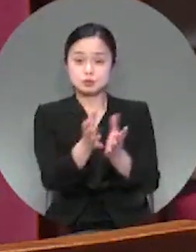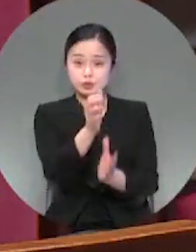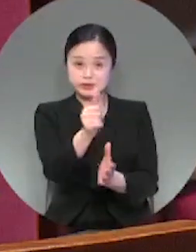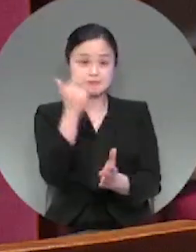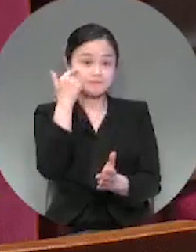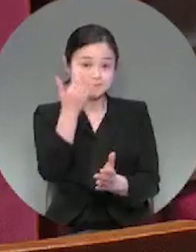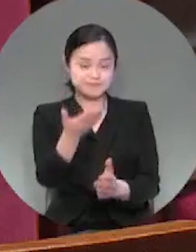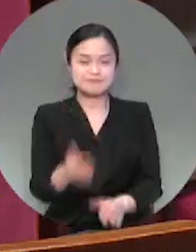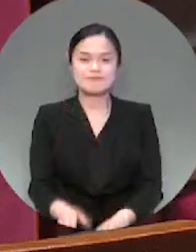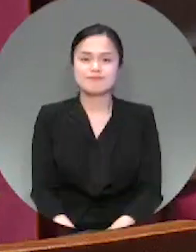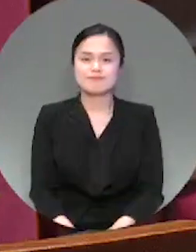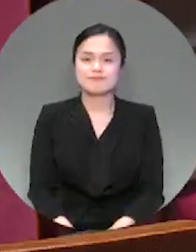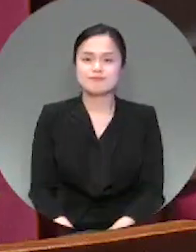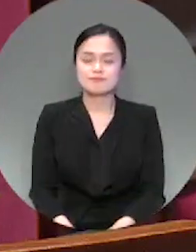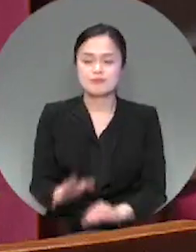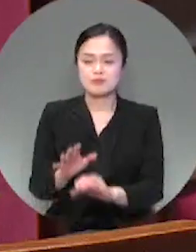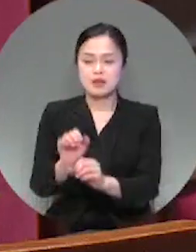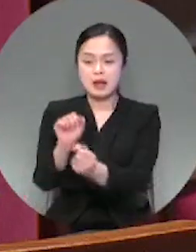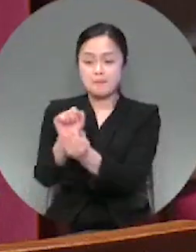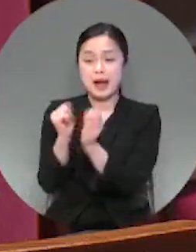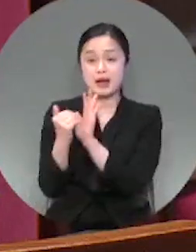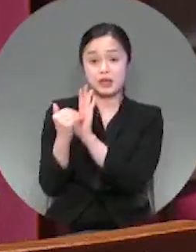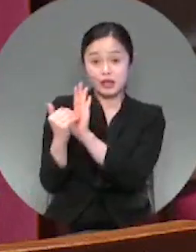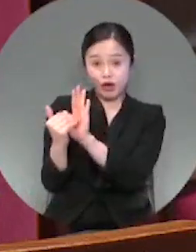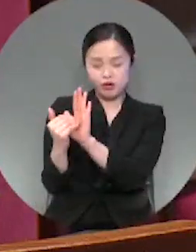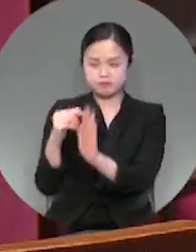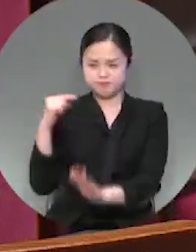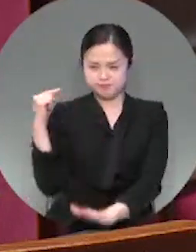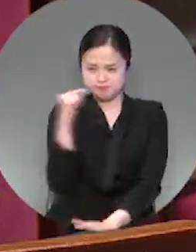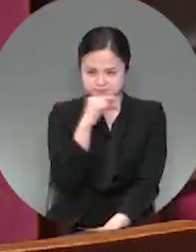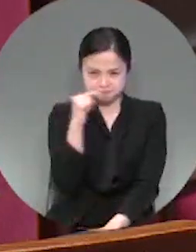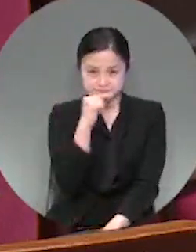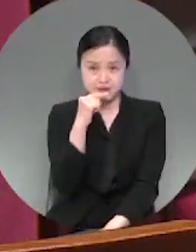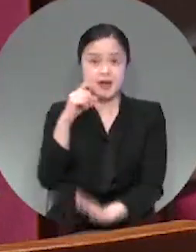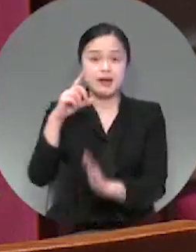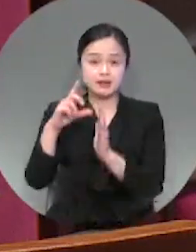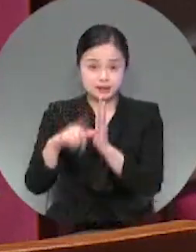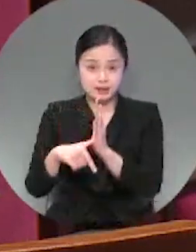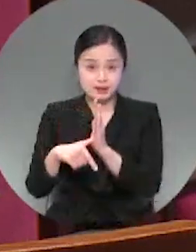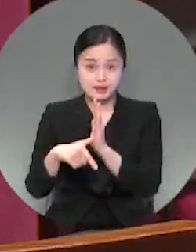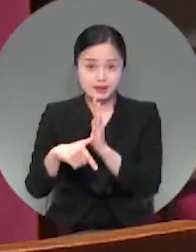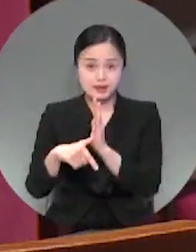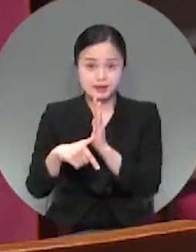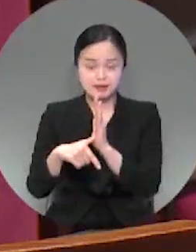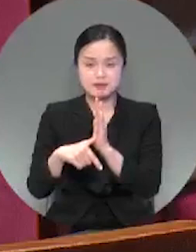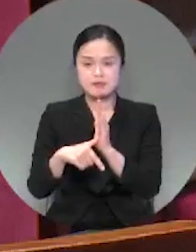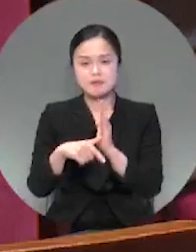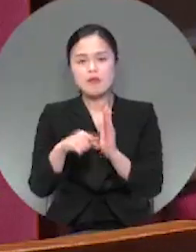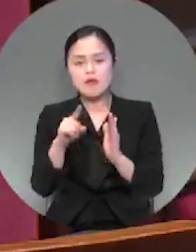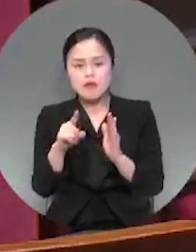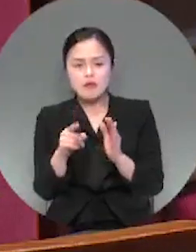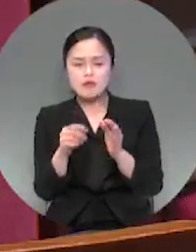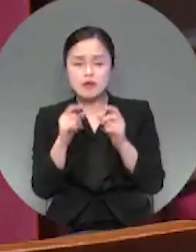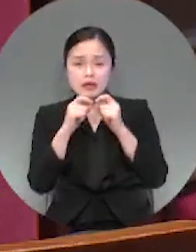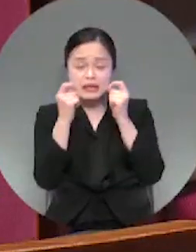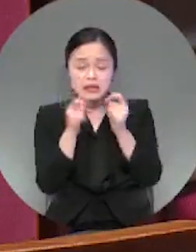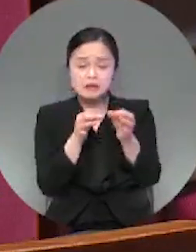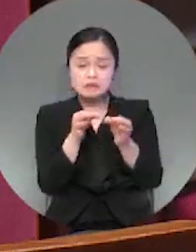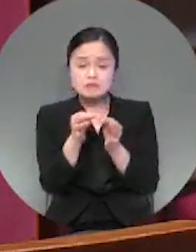그 수위를 강하게 하면 결국에는 보상을 위한 재정 투입이 확대돼야 될 수밖에 없잖아요.